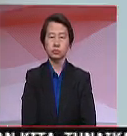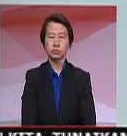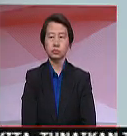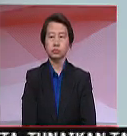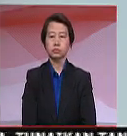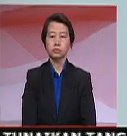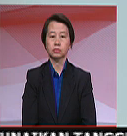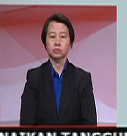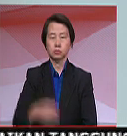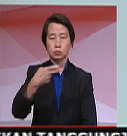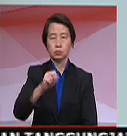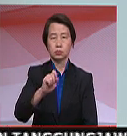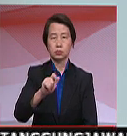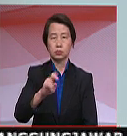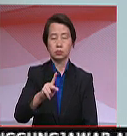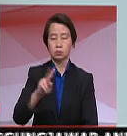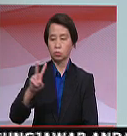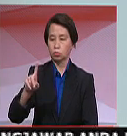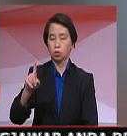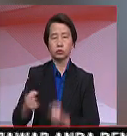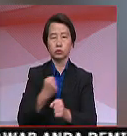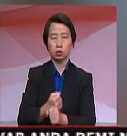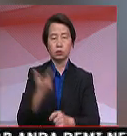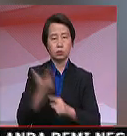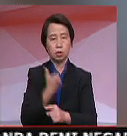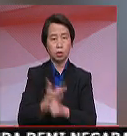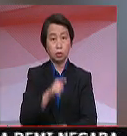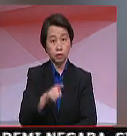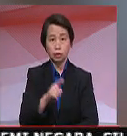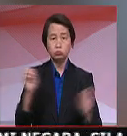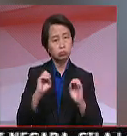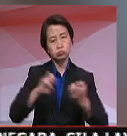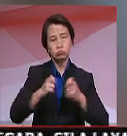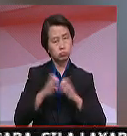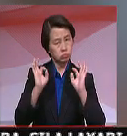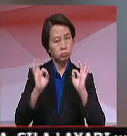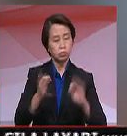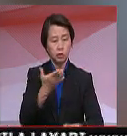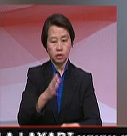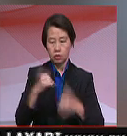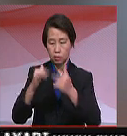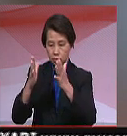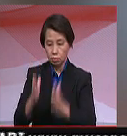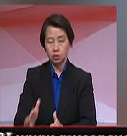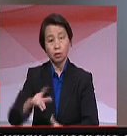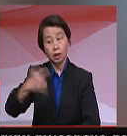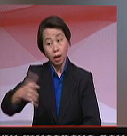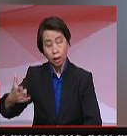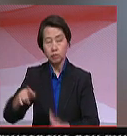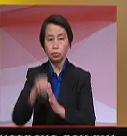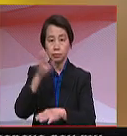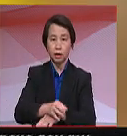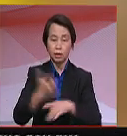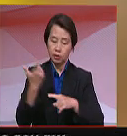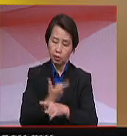Hai Haikal 21 tahun mengakui latihan yang dijalaninya tidak terjejas di ada neatly olahraga Negeri lainnya terpaksa